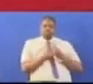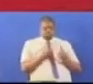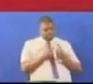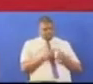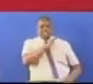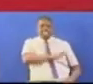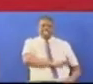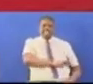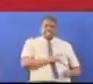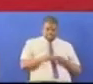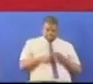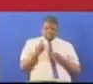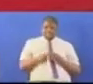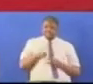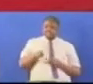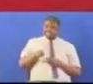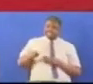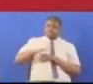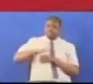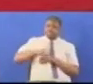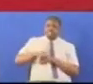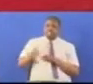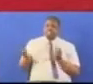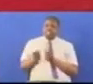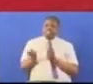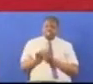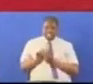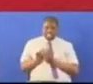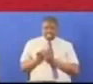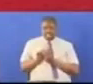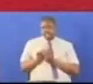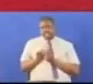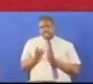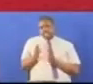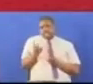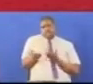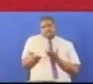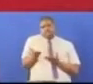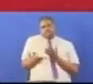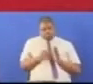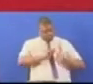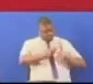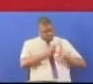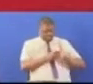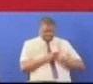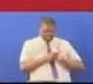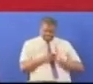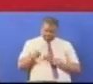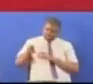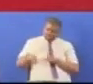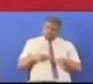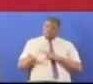kuridhia, lakini hili litatumika tu pale ambapo pia masharti ya mikataba ile